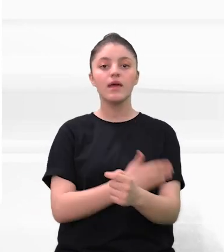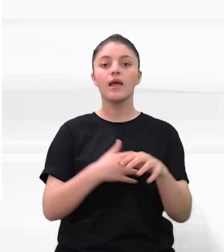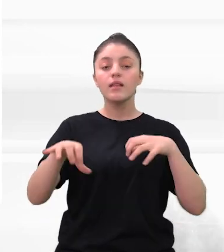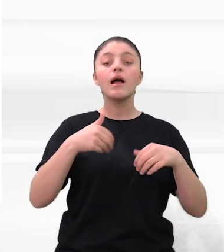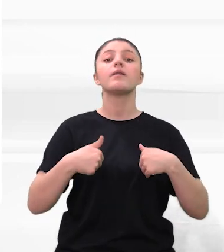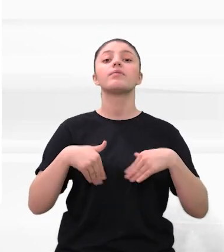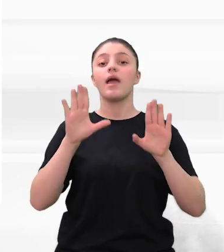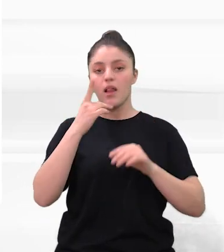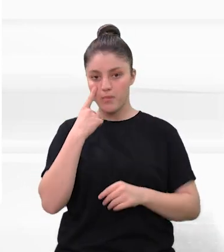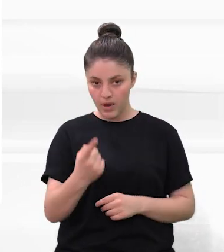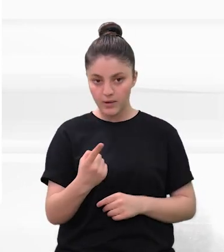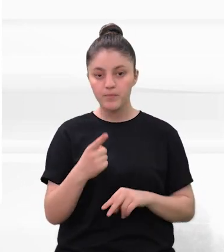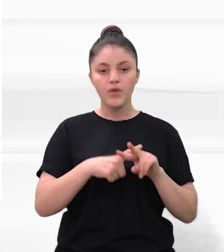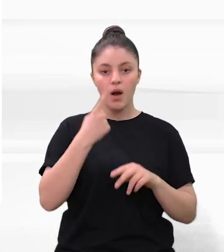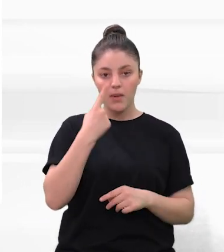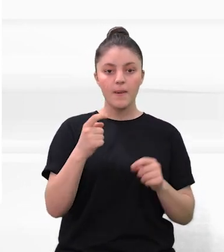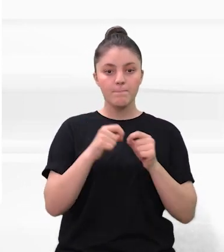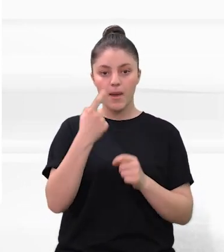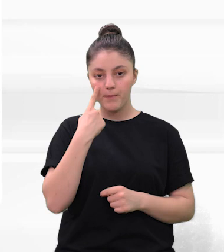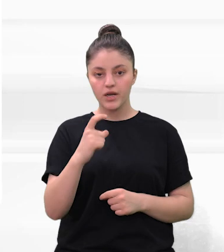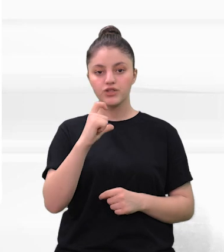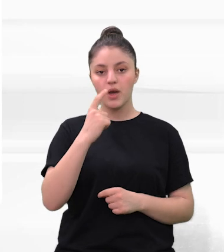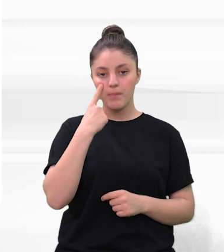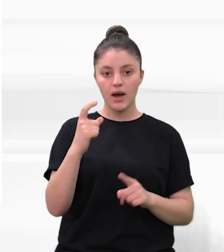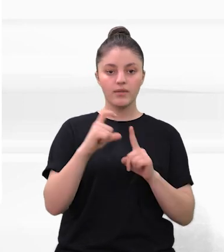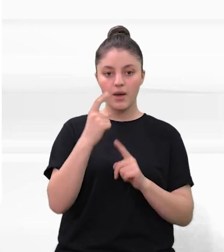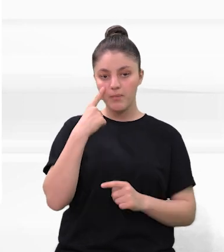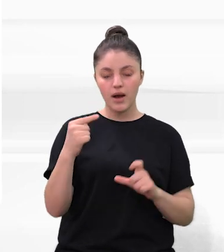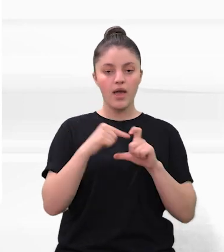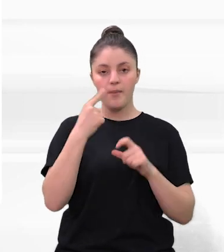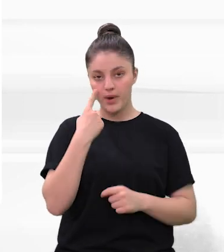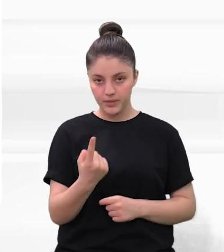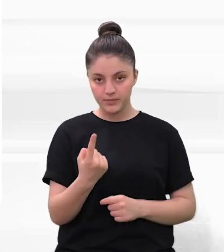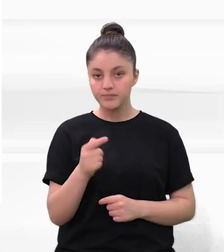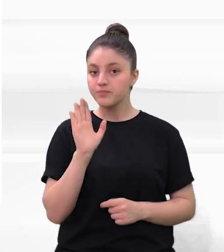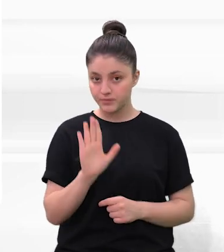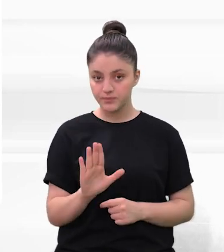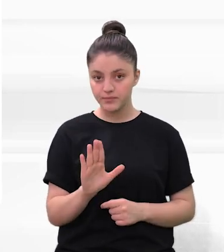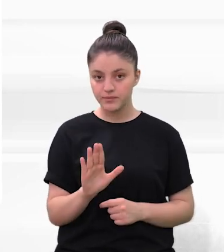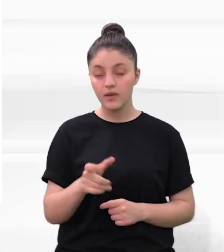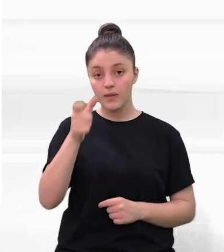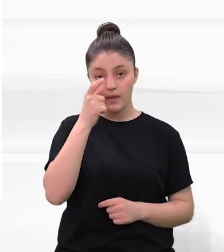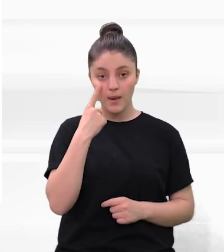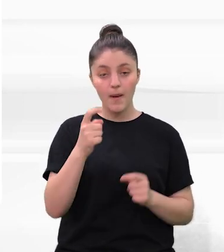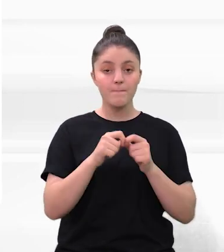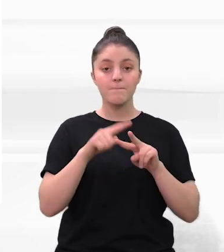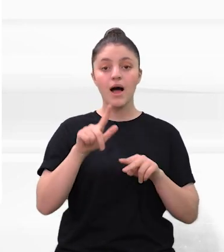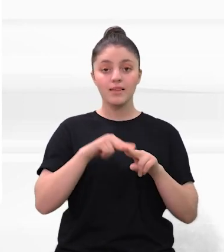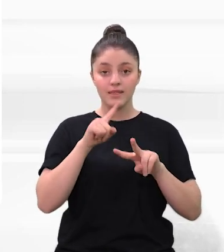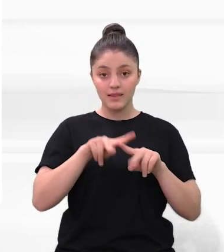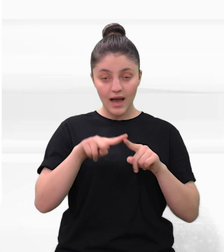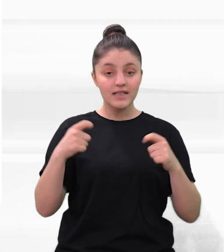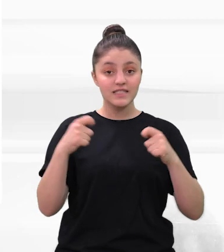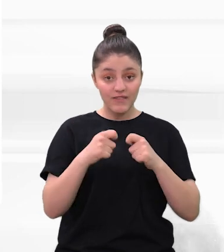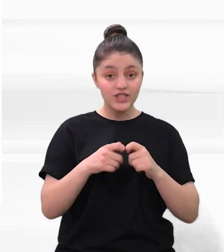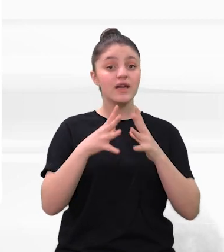Arnavutluk Makedonya bosna-hersek Ege Adaları Batı Trakya et Dikkat edin Balkan Savaşı'nda